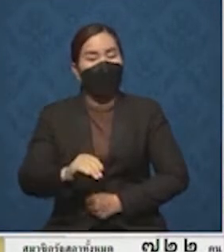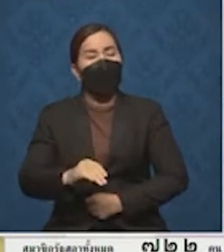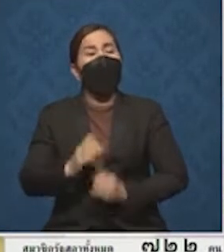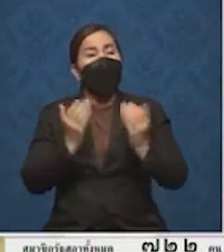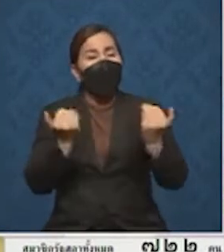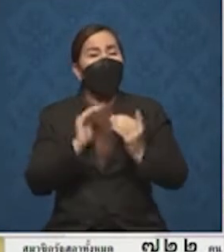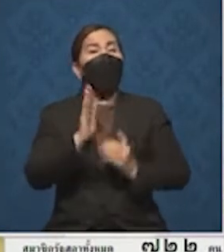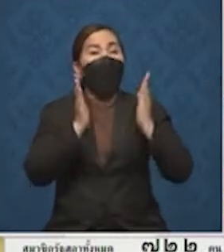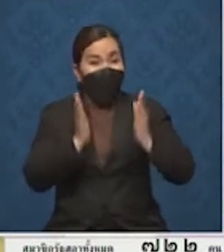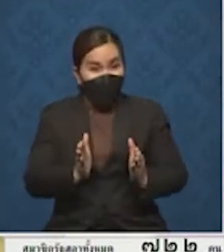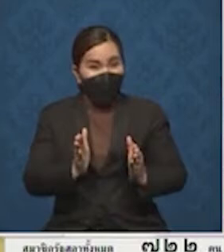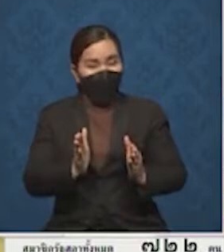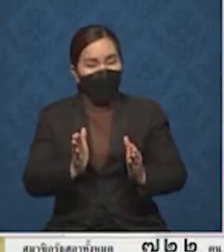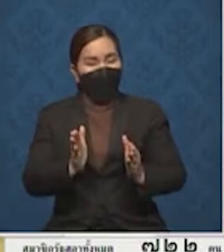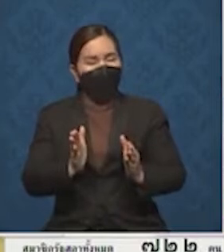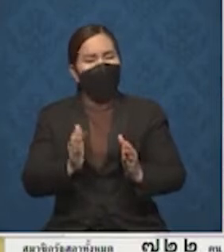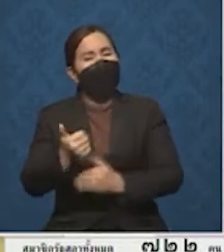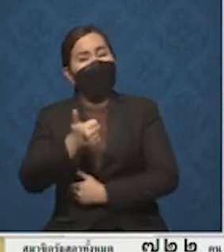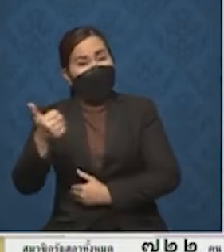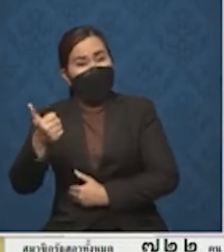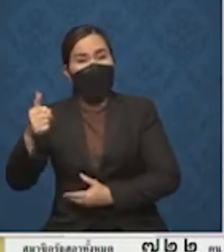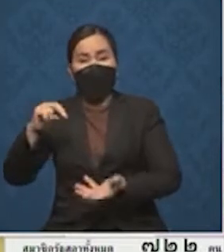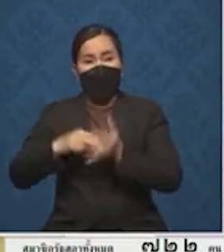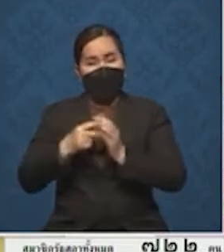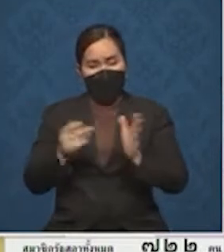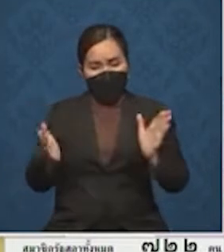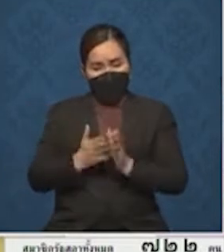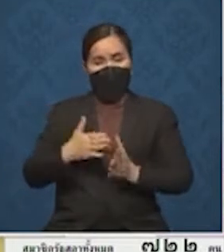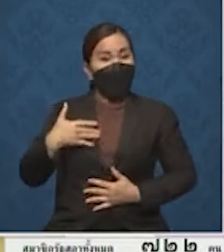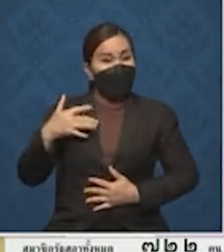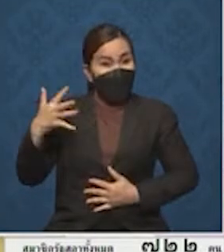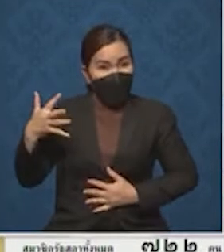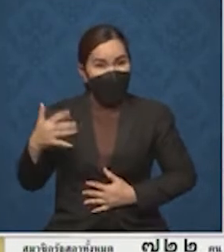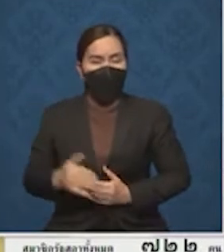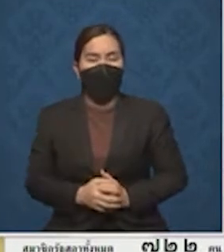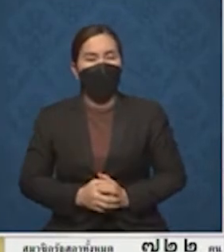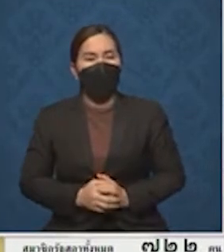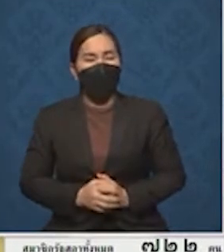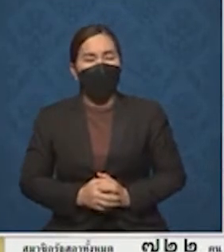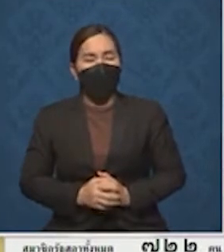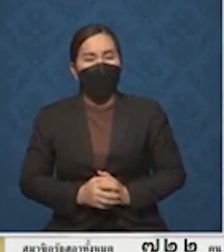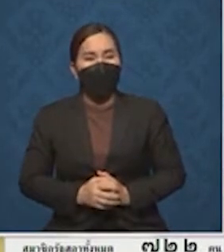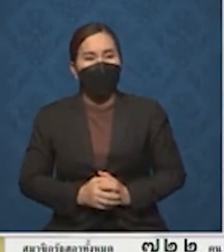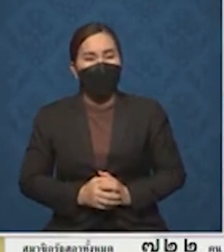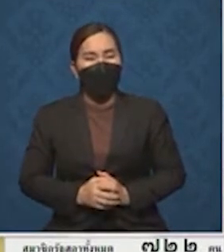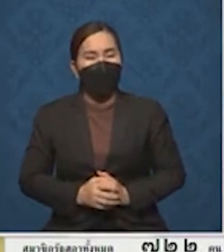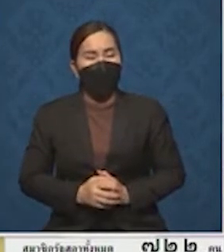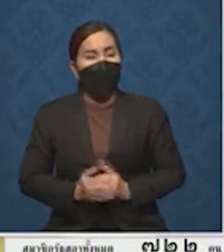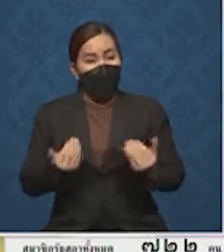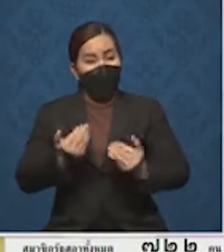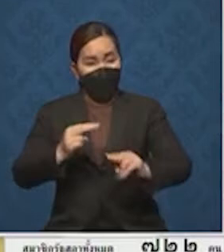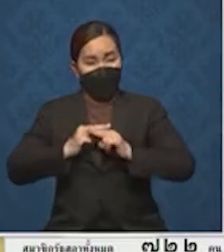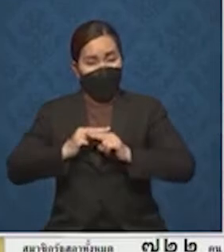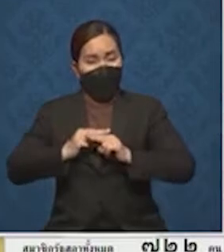คนเมอเปนลกคนอื่นก็ตองเป็นอื่นจะให้เป็นลูกของคนจะใหเป็นลกของตน